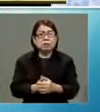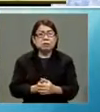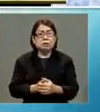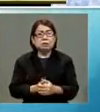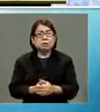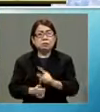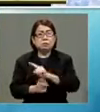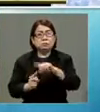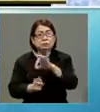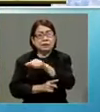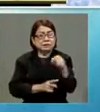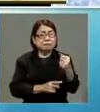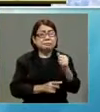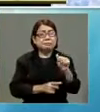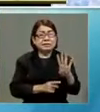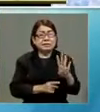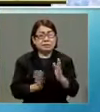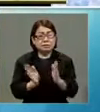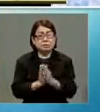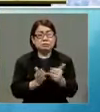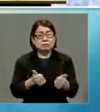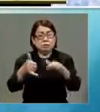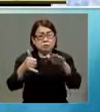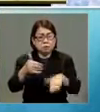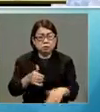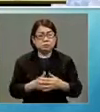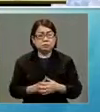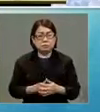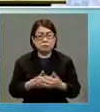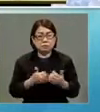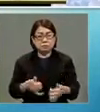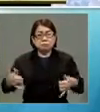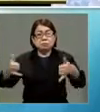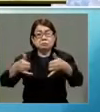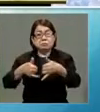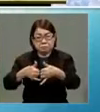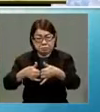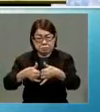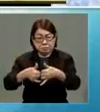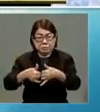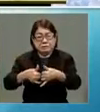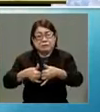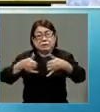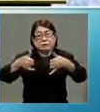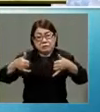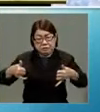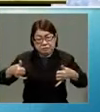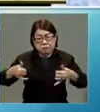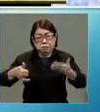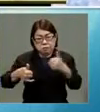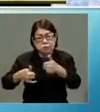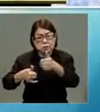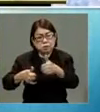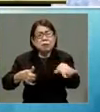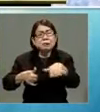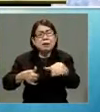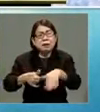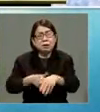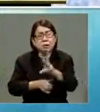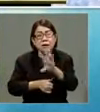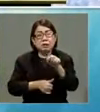ครับแล้วก็เรื่องของการเว้นระยะห่างอันนี้นะฮะเดิมก็ไม่ค่อยดีอยู่แล้วคือ